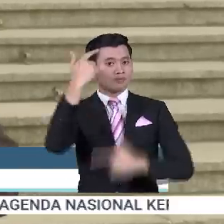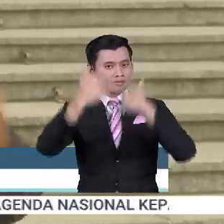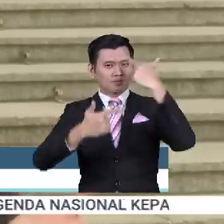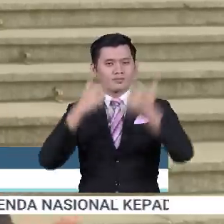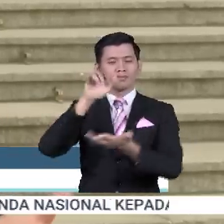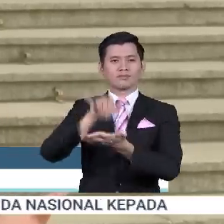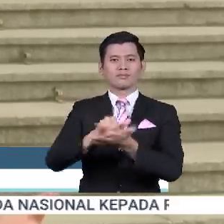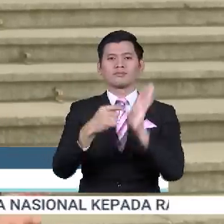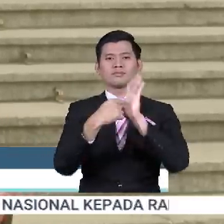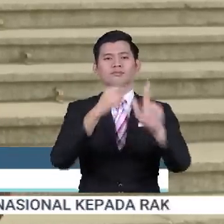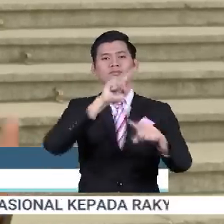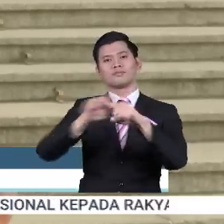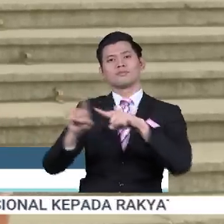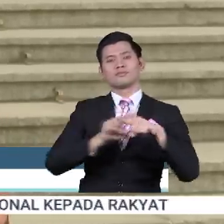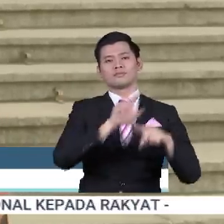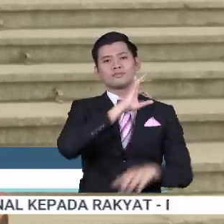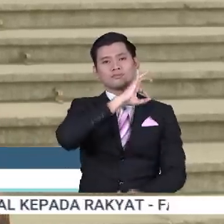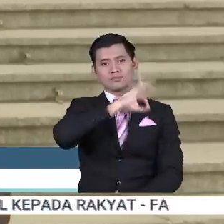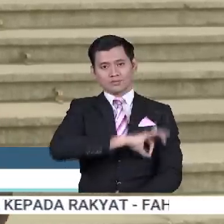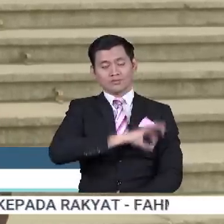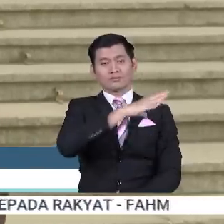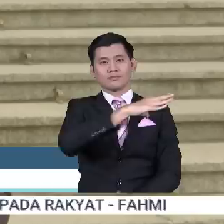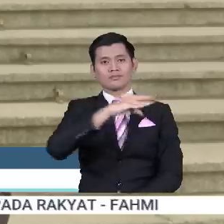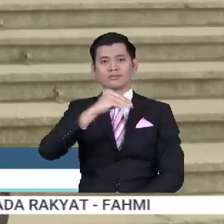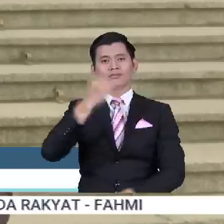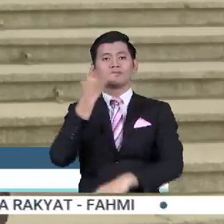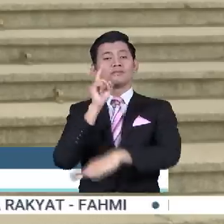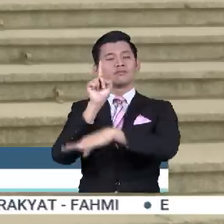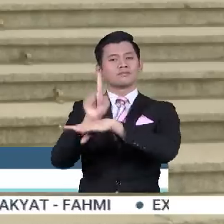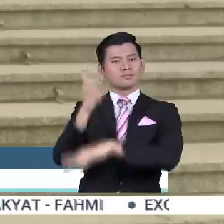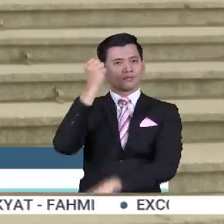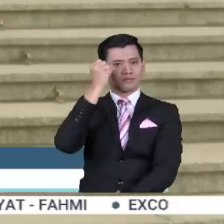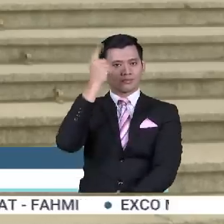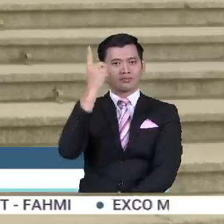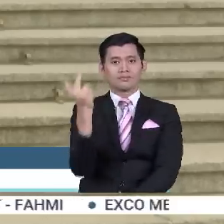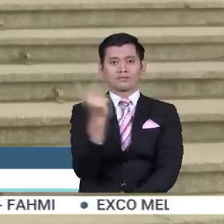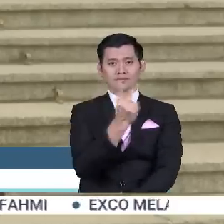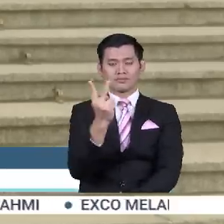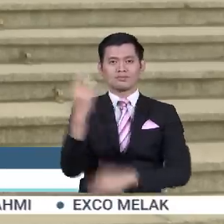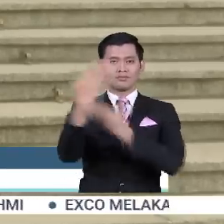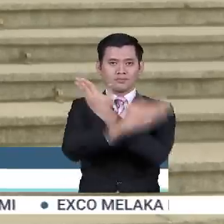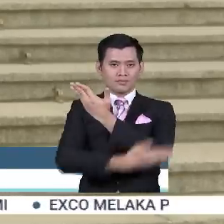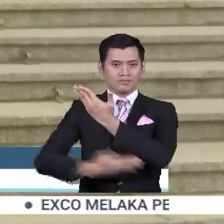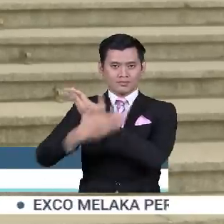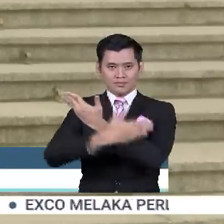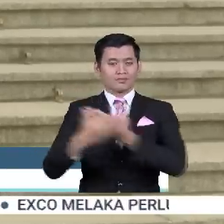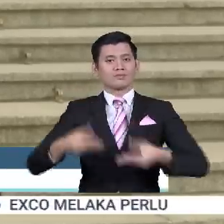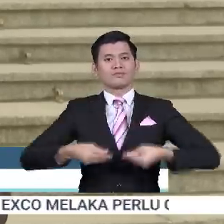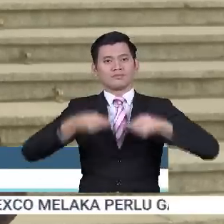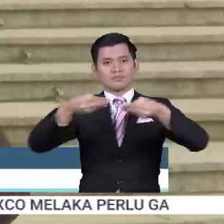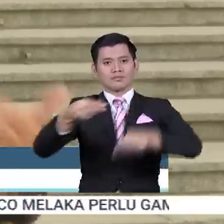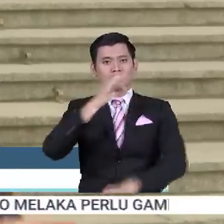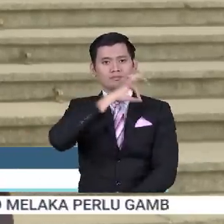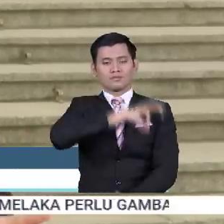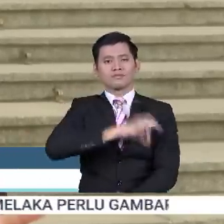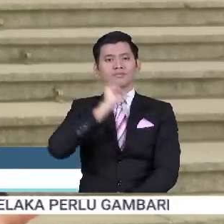telah membuahkan pelbagai manfaat dan juga perjanjian persefahaman antara kedua-dua negara, dan ia memberi manfaat juga kepada